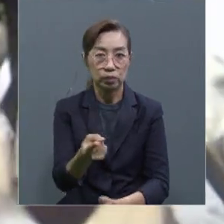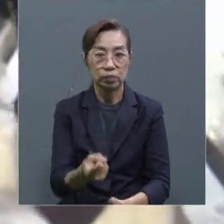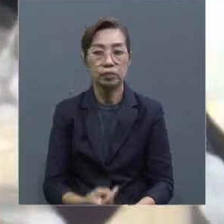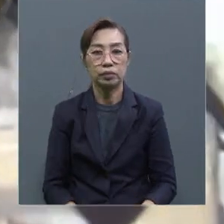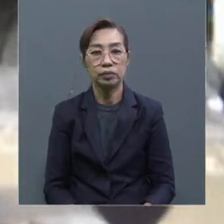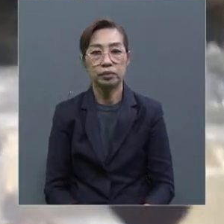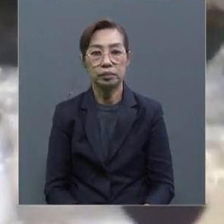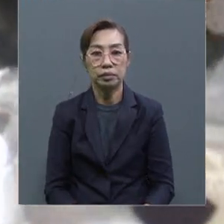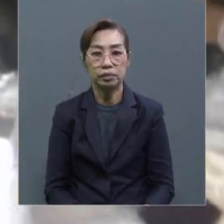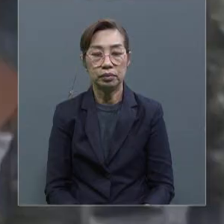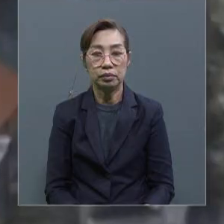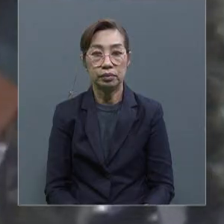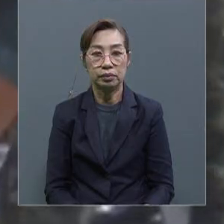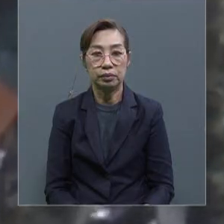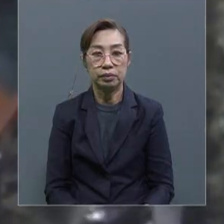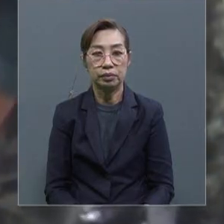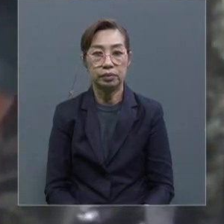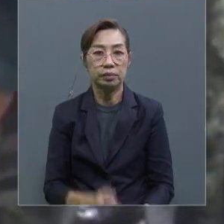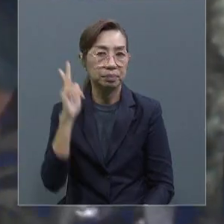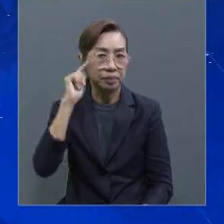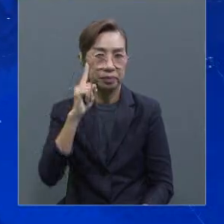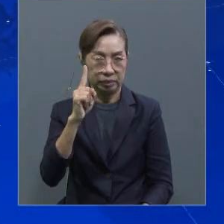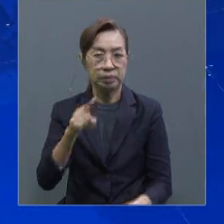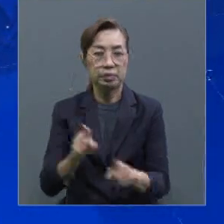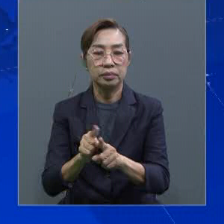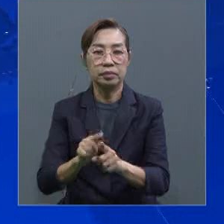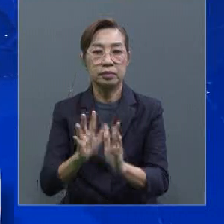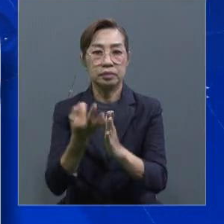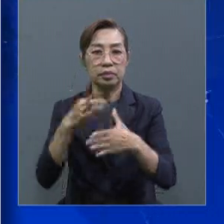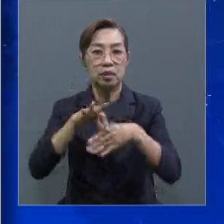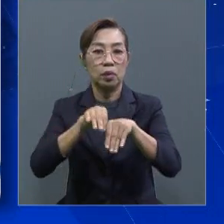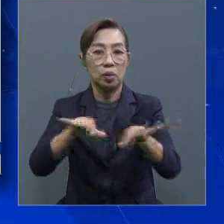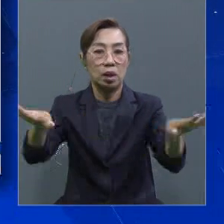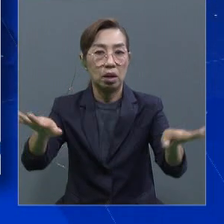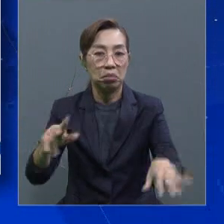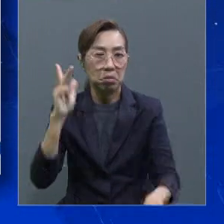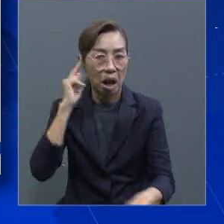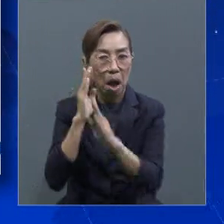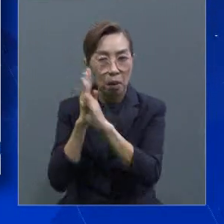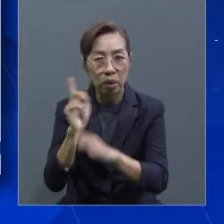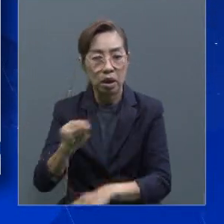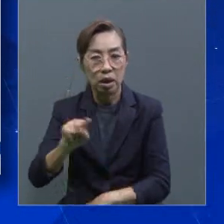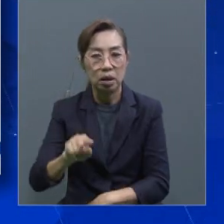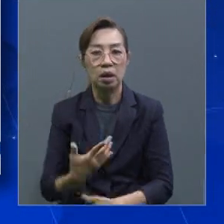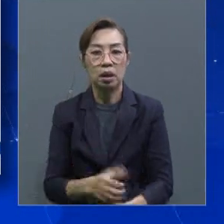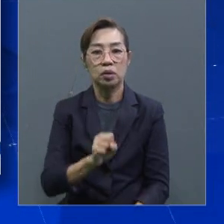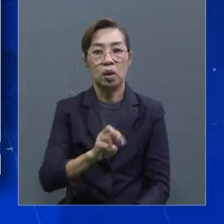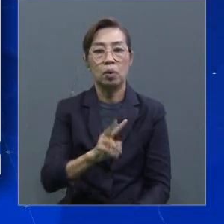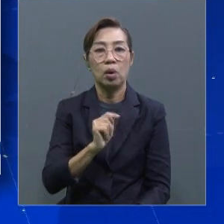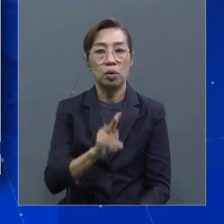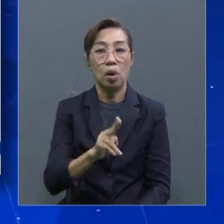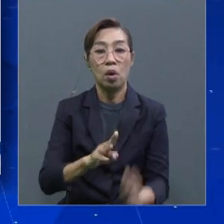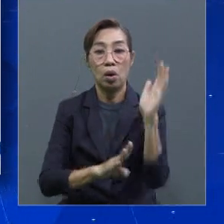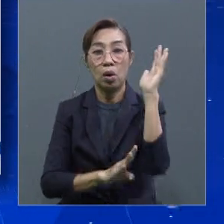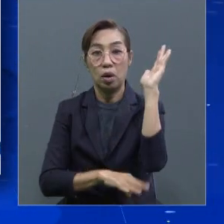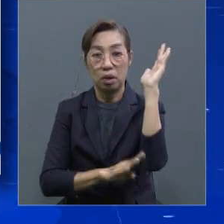อย่างทันท่วงทีครับไปดูอีกหนึ่งข่าวที่มีการแชร์แล้วก็เป็นข่าวลือในช่วงนี้นะคะทางเพจของสวทสุงโกลกค่ะได้